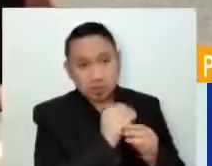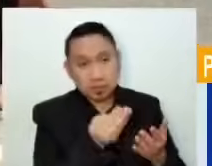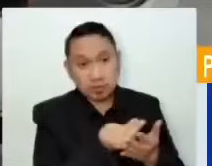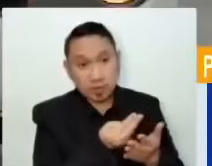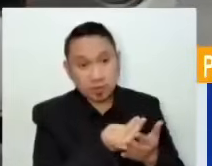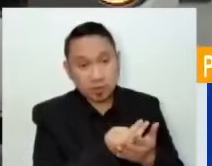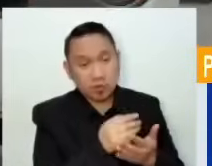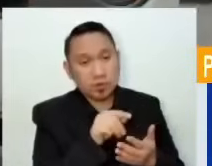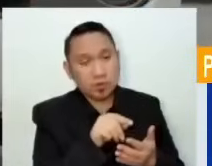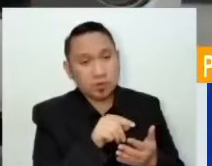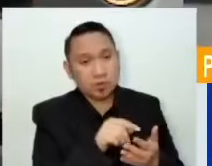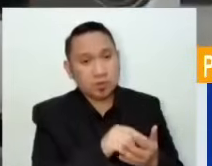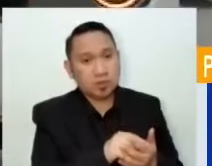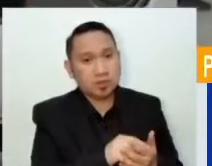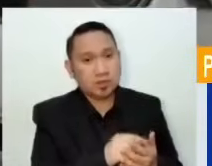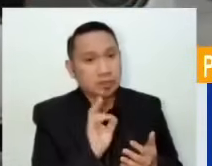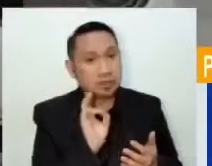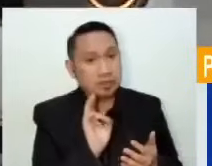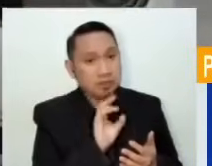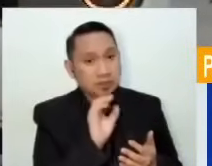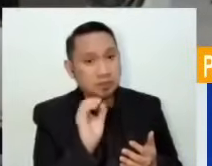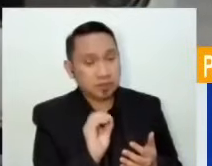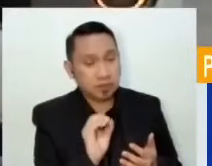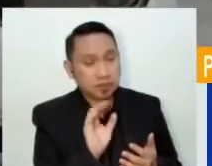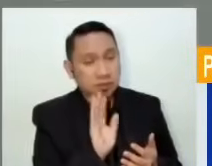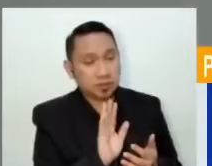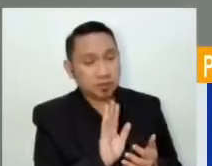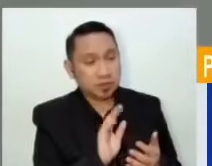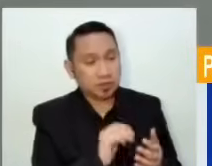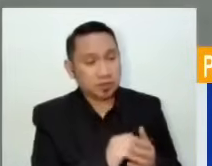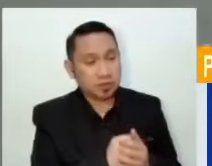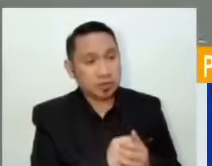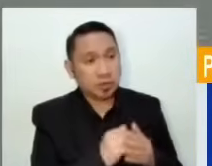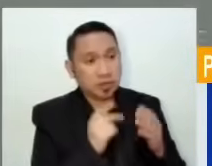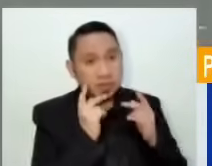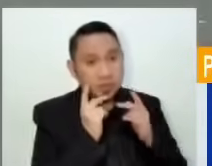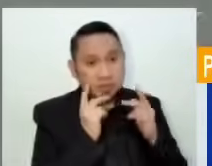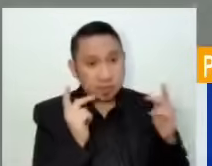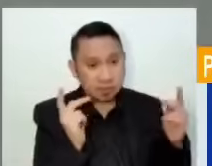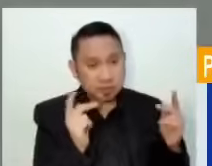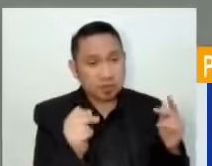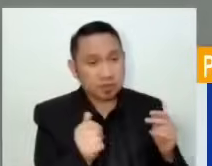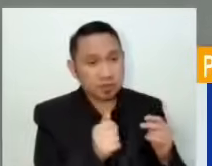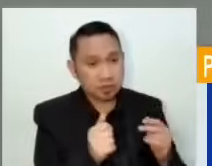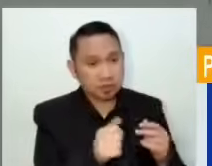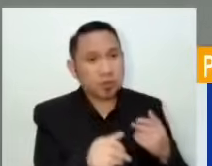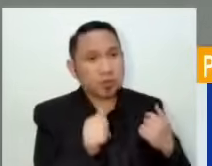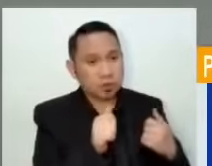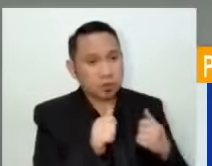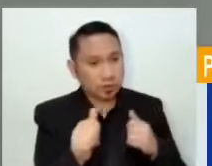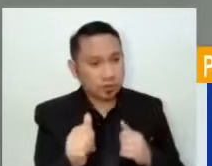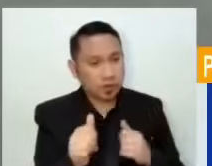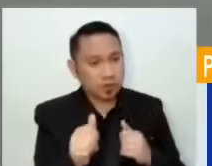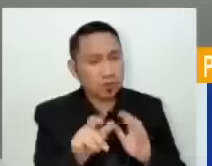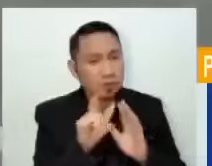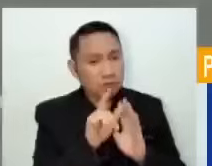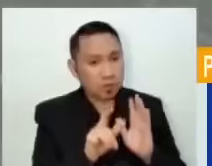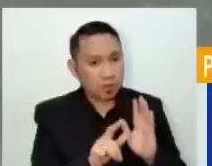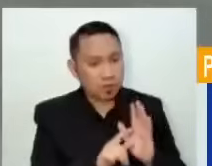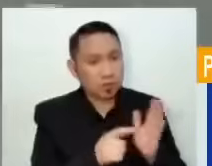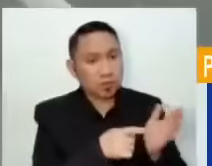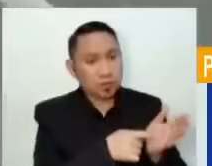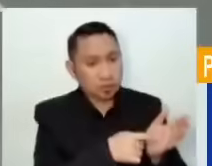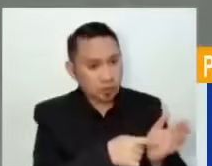ng hanay na mga nasa pampublikong transportasyon ang sumunod sa batas na nagmamandato